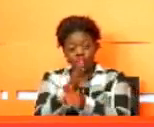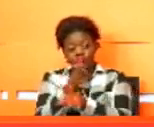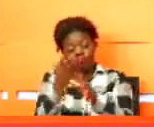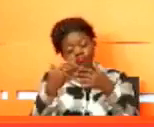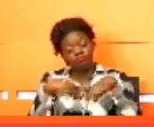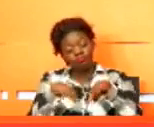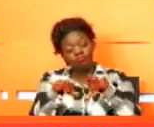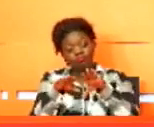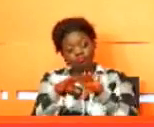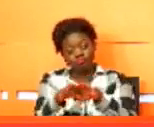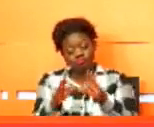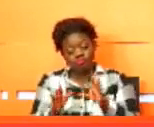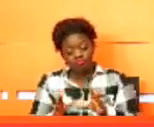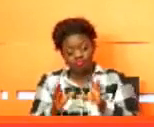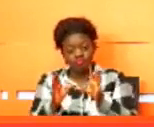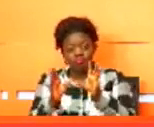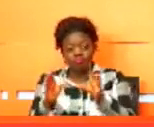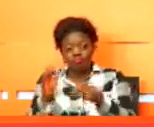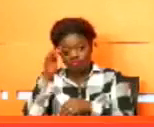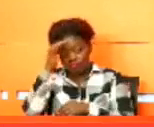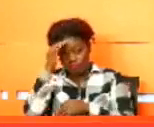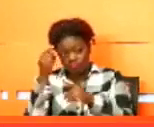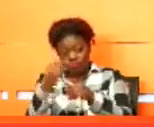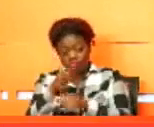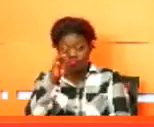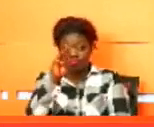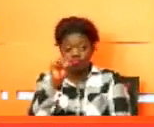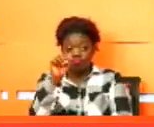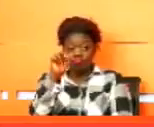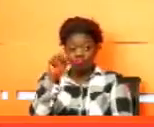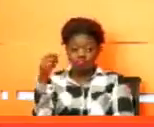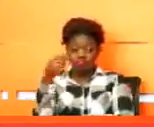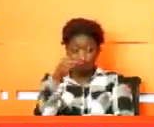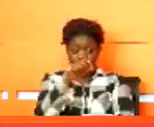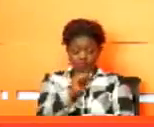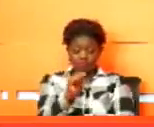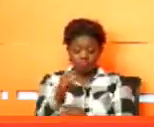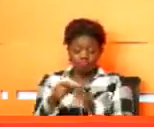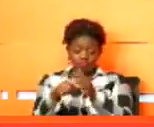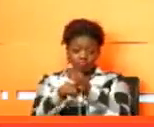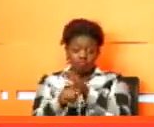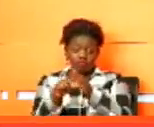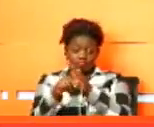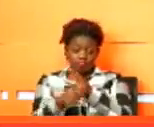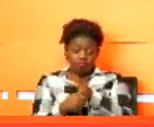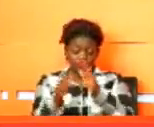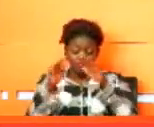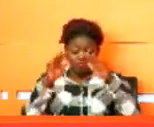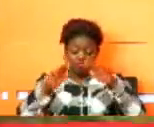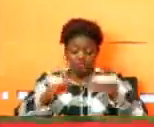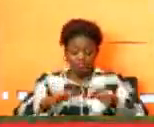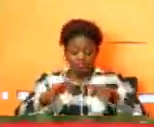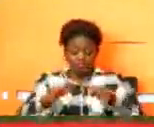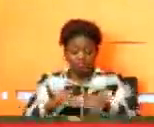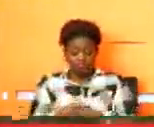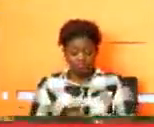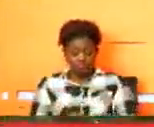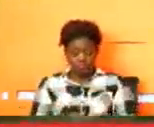kukanya chile na shumaliriza polisi okuzema tuga okuingi na musonga zino okusabula okubaka kanya